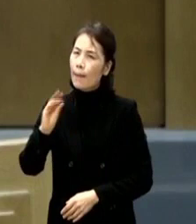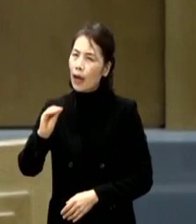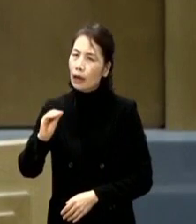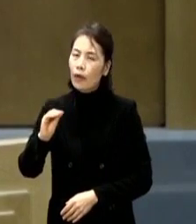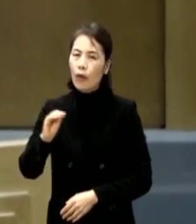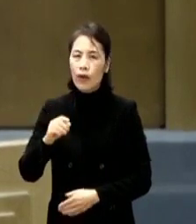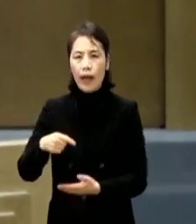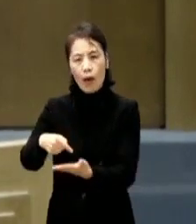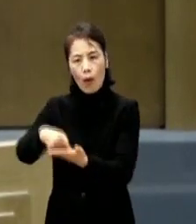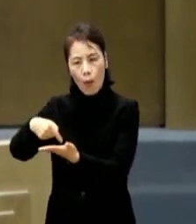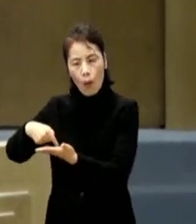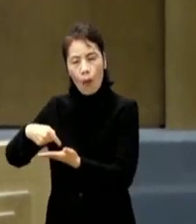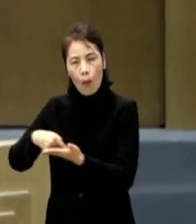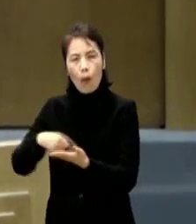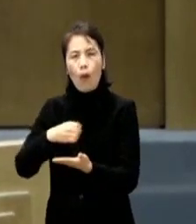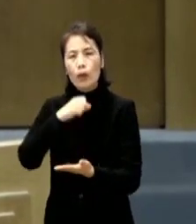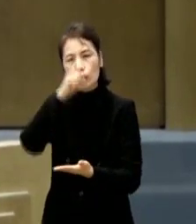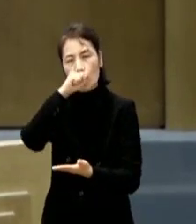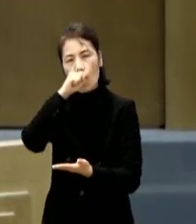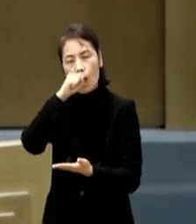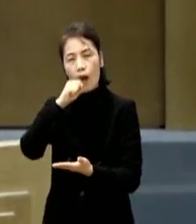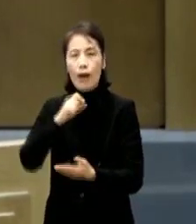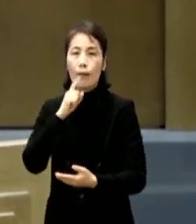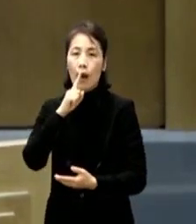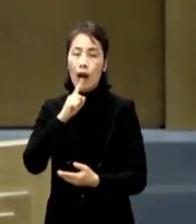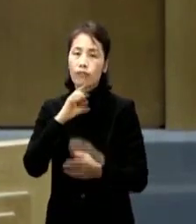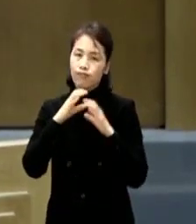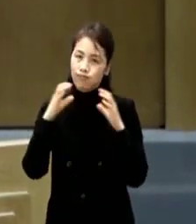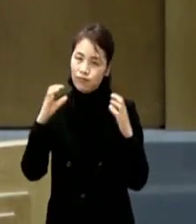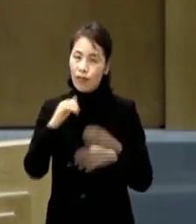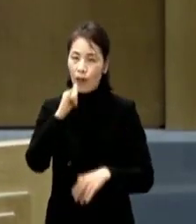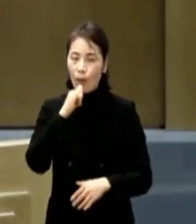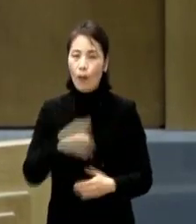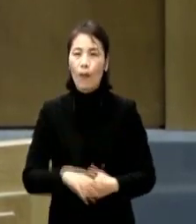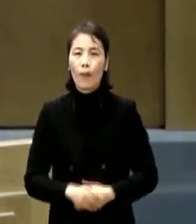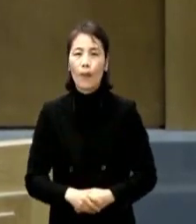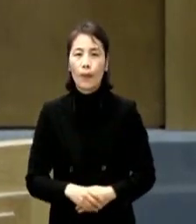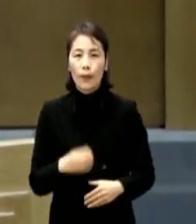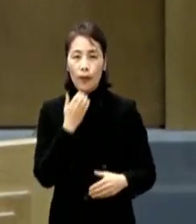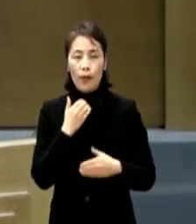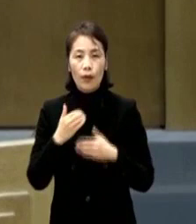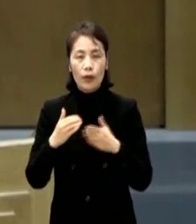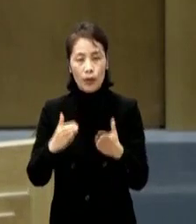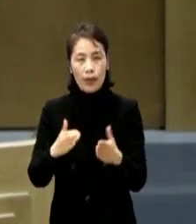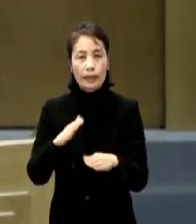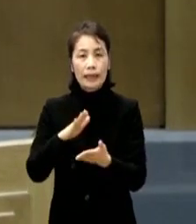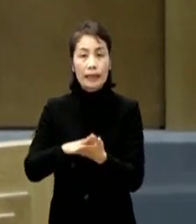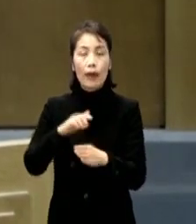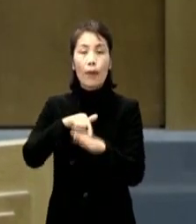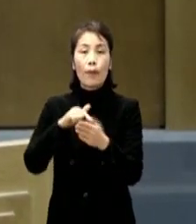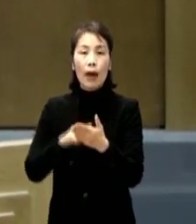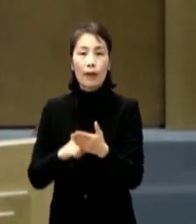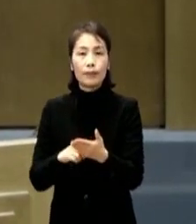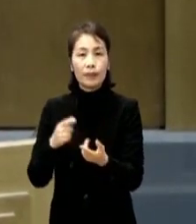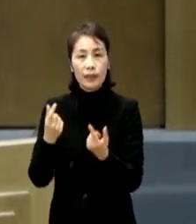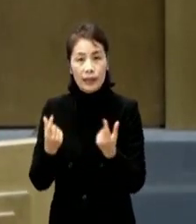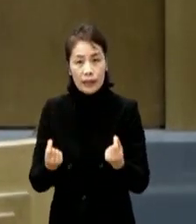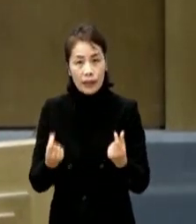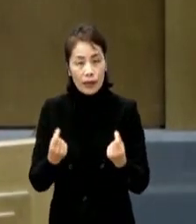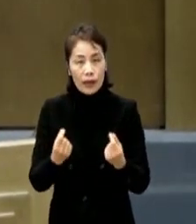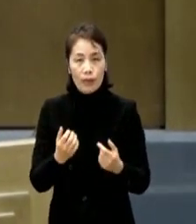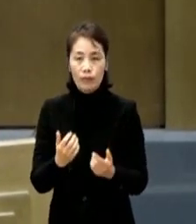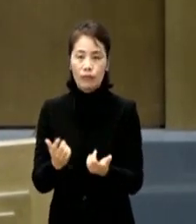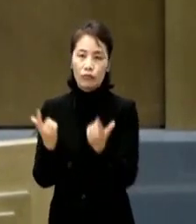접수되는 등 관심과 열기가 뜨겁습니다. 이와 같은 도민의 열망을 담아 북부대개발